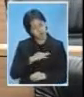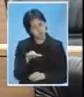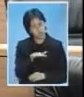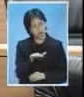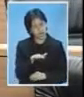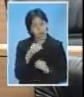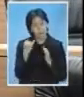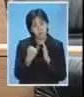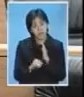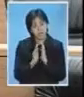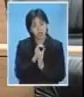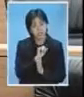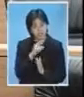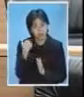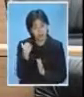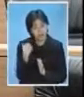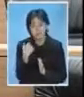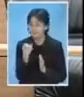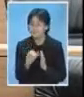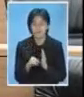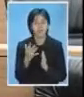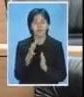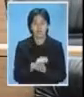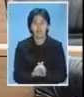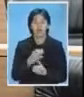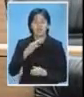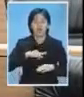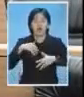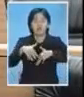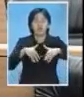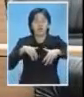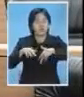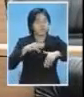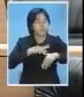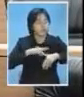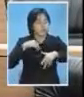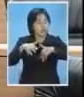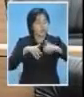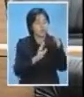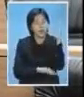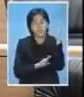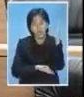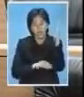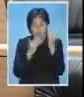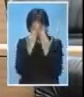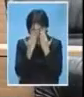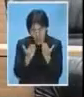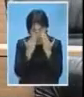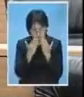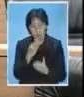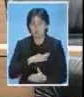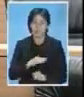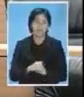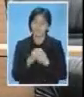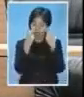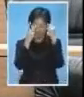หลักการศาสนาไหมไม่ครับแต่ว่าความรู้สึกของพี่น้องประชาชนในจังหวัดชายแดนภาคใต้ซึ่งเป็นมุสลิมถือว่าน